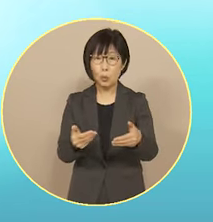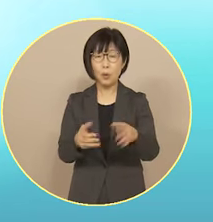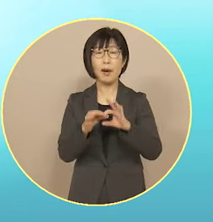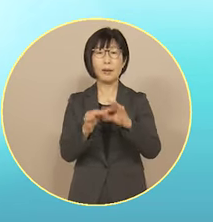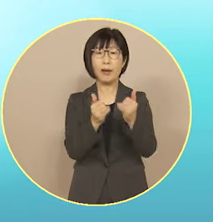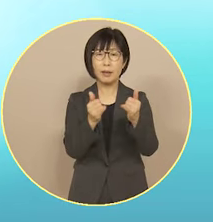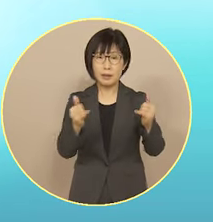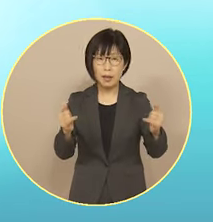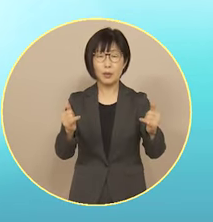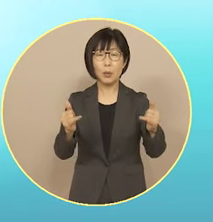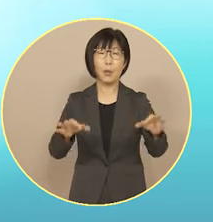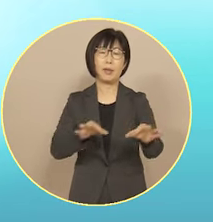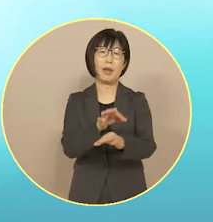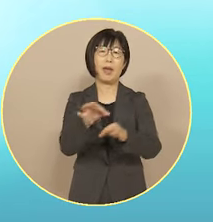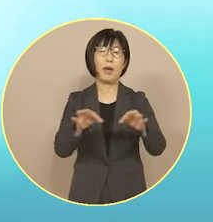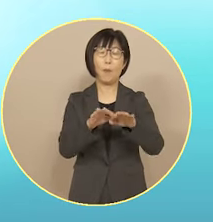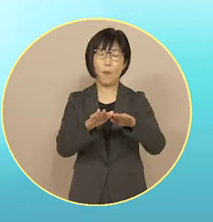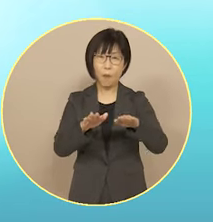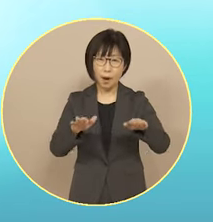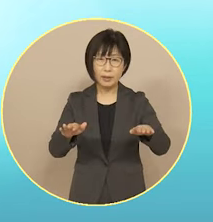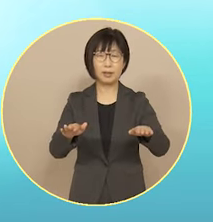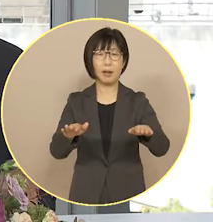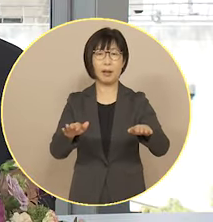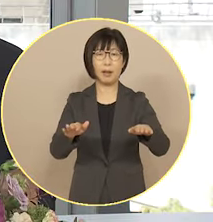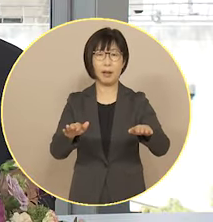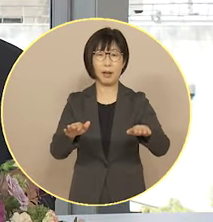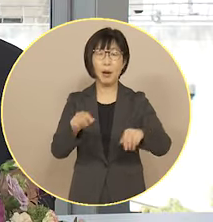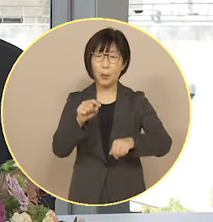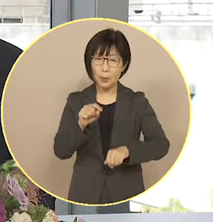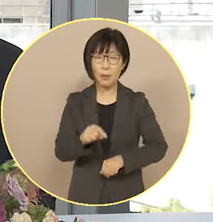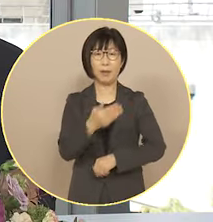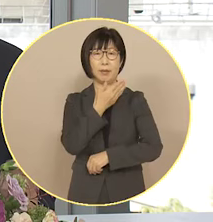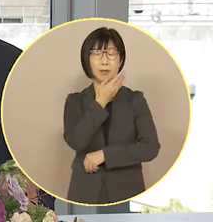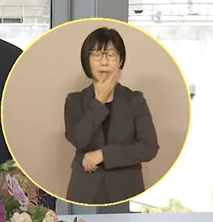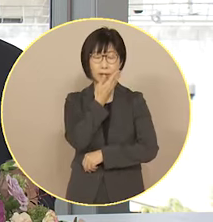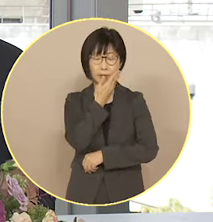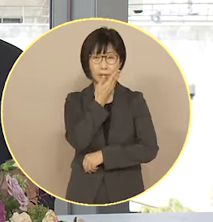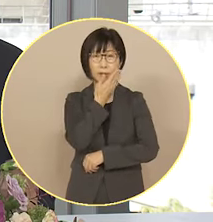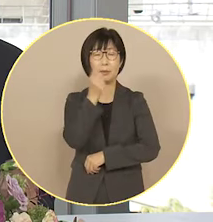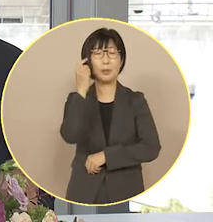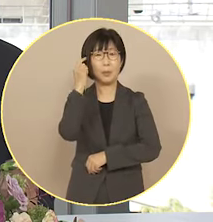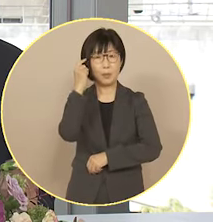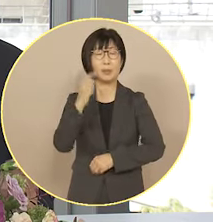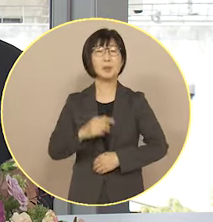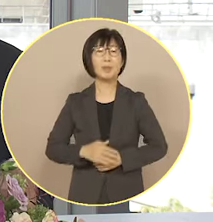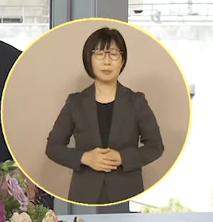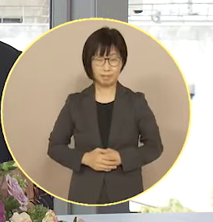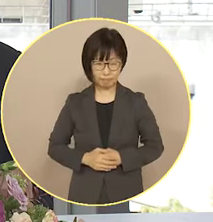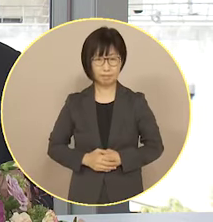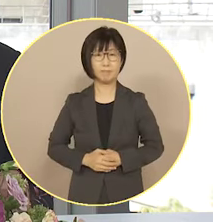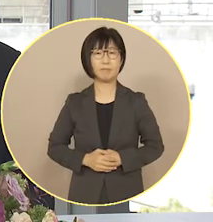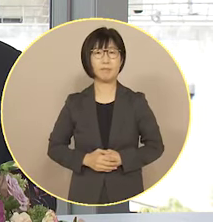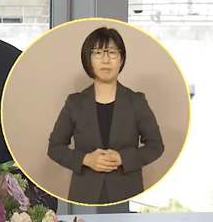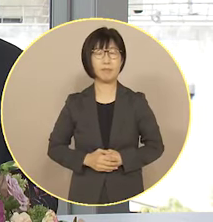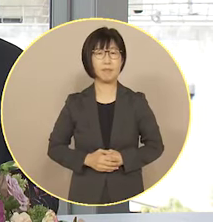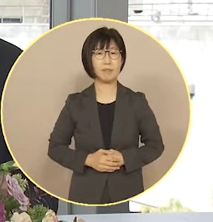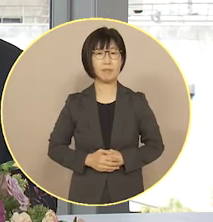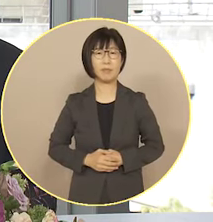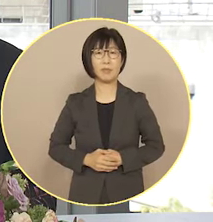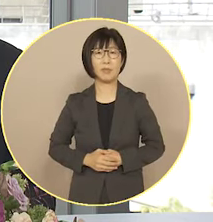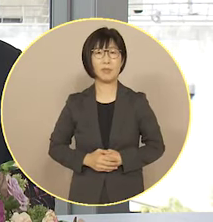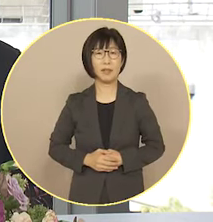携わる方の経営をですね安定をさせていくそのことが非常に大切なんじゃないかかなと私は考えており